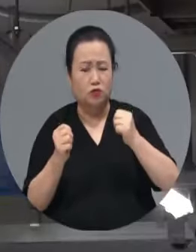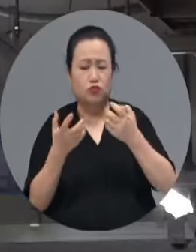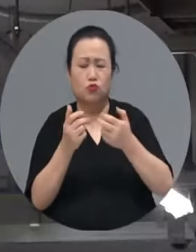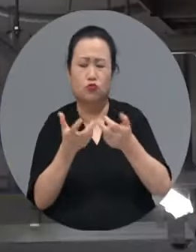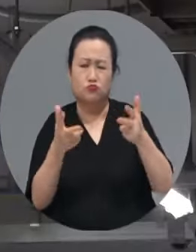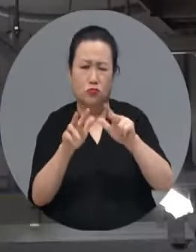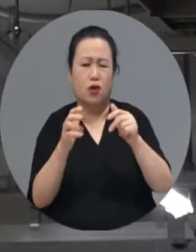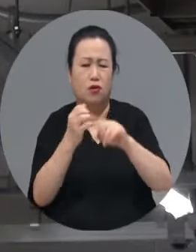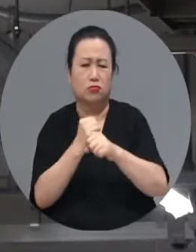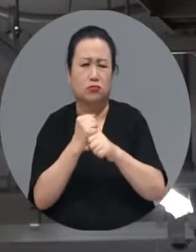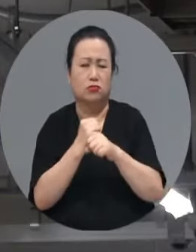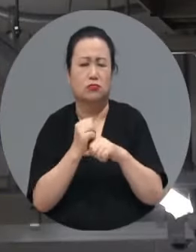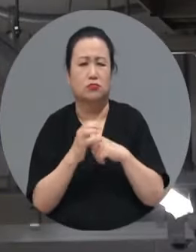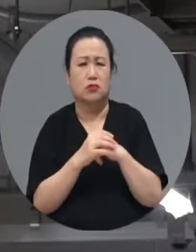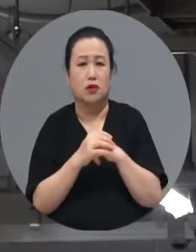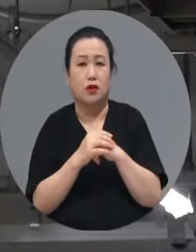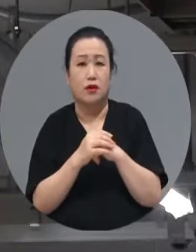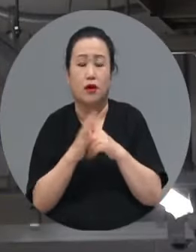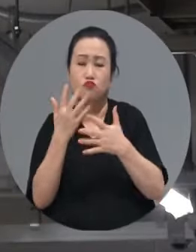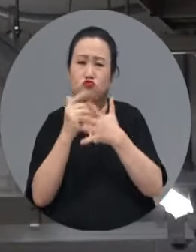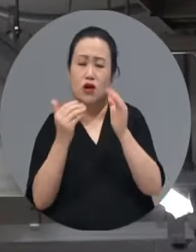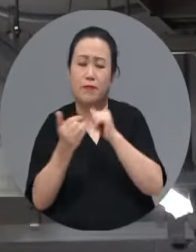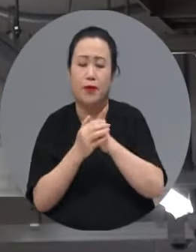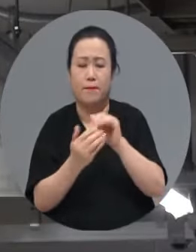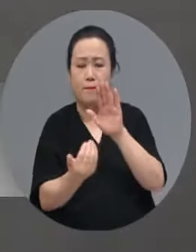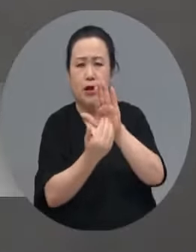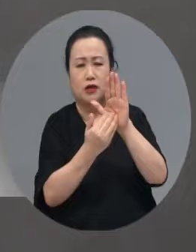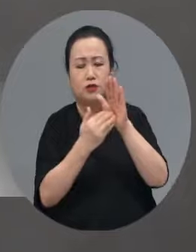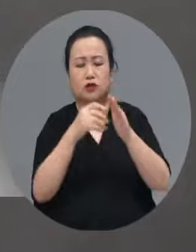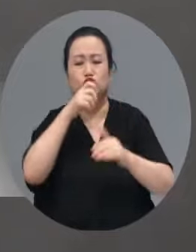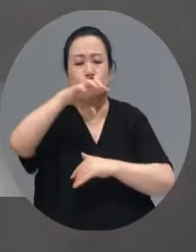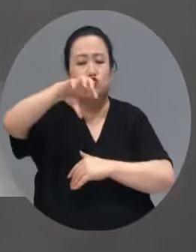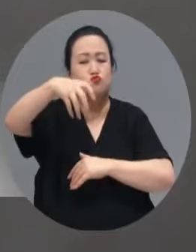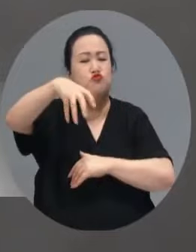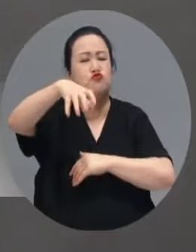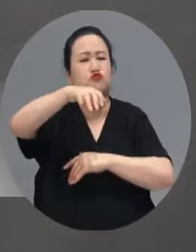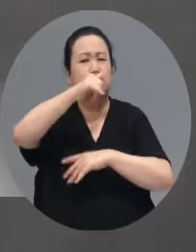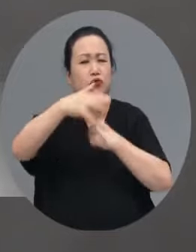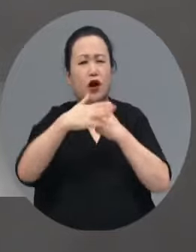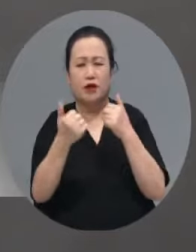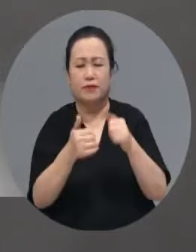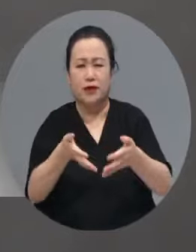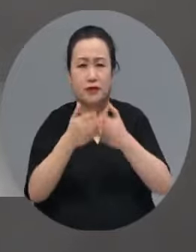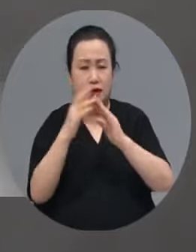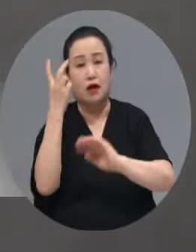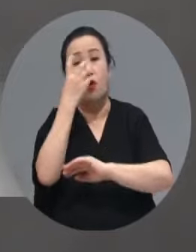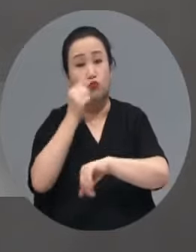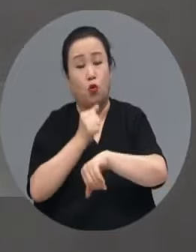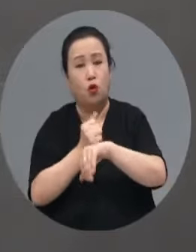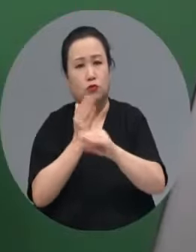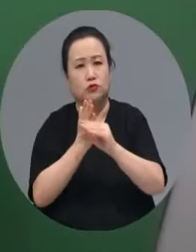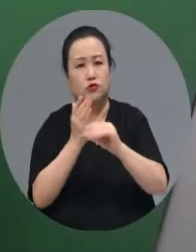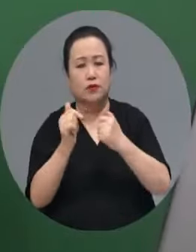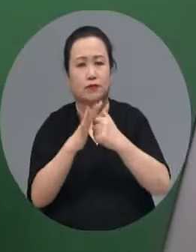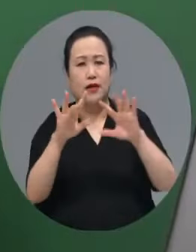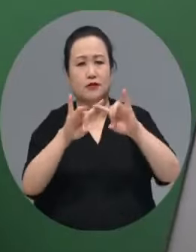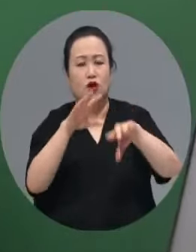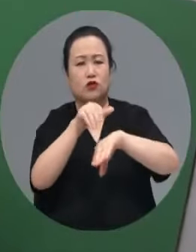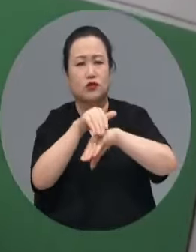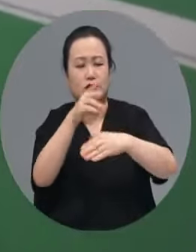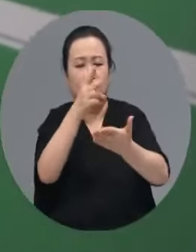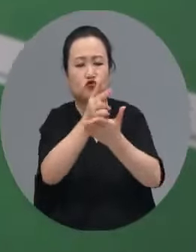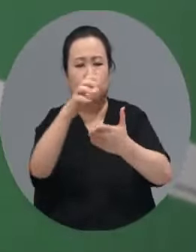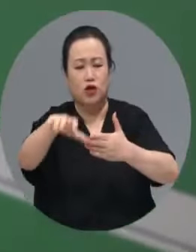만들잖아요. 당장 불이 나면 1차 방어벽이 될 스프링클러 확대 설치는 아직 검토 중입니다. 전기차